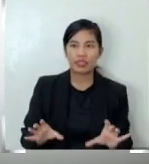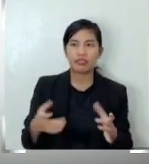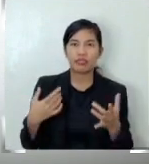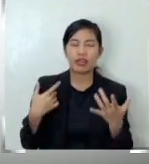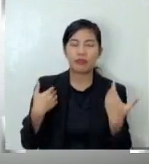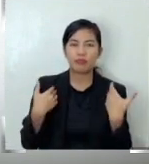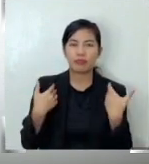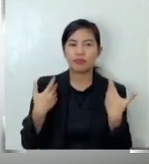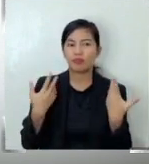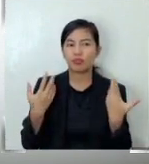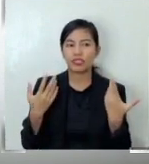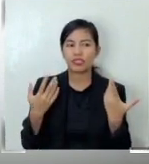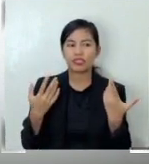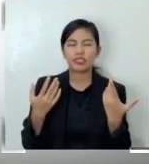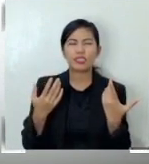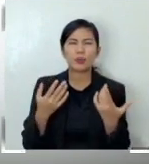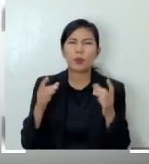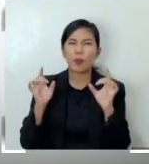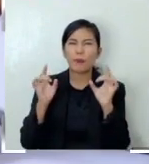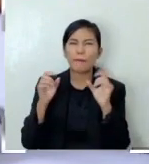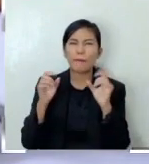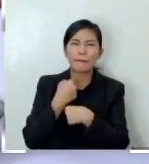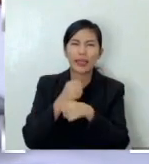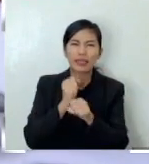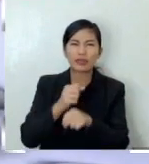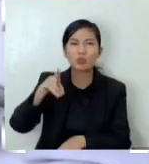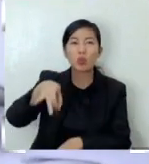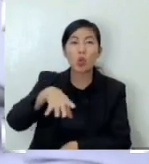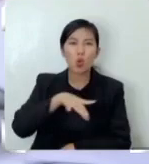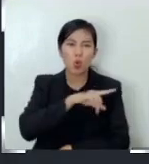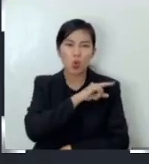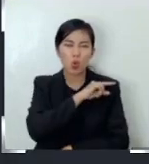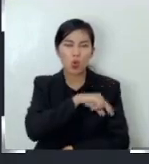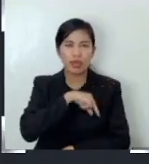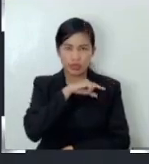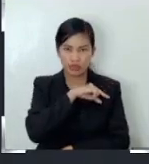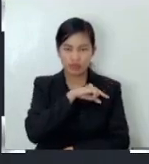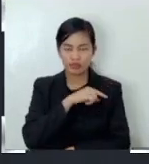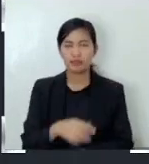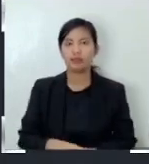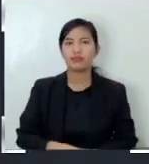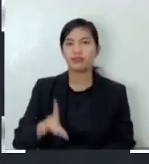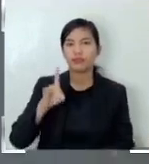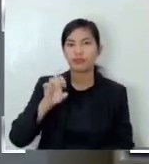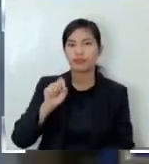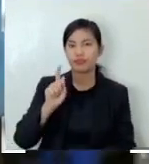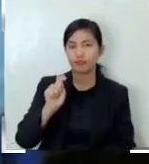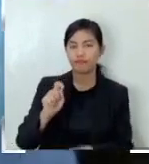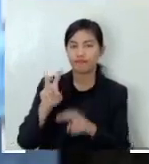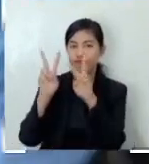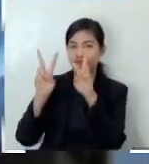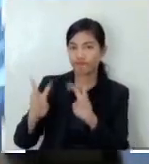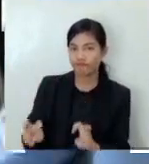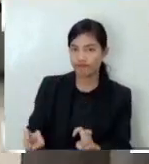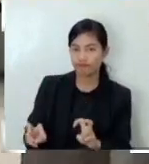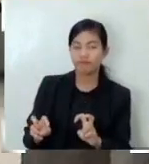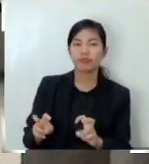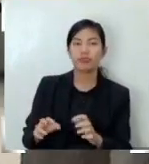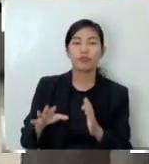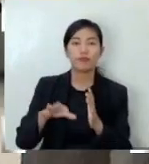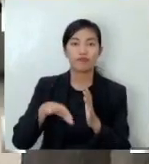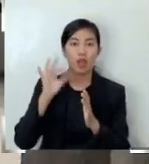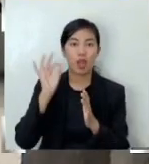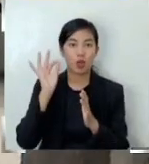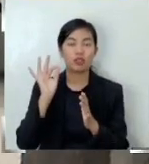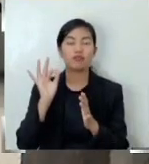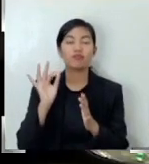yung kalidad ng Lagundi na makukuha nyo. Sa pag-aaral ng DOST-FNRI, napabilis din ang paggaling ng